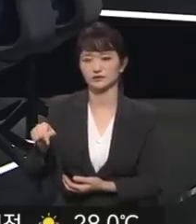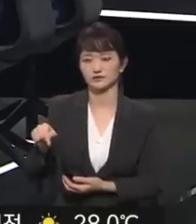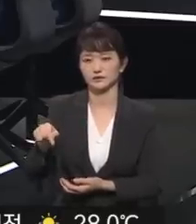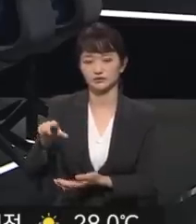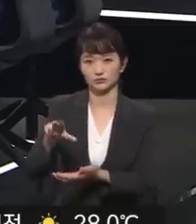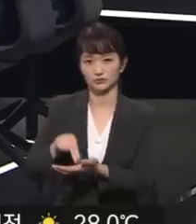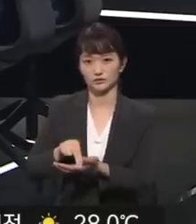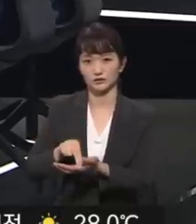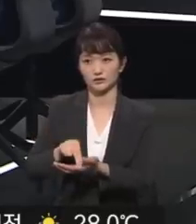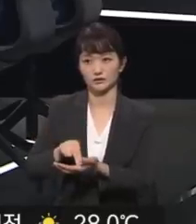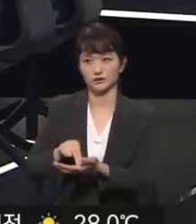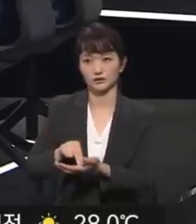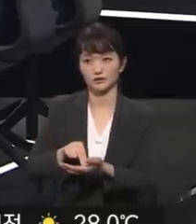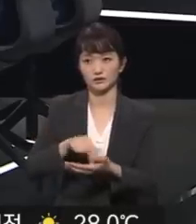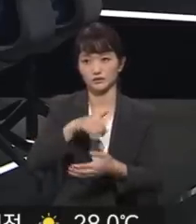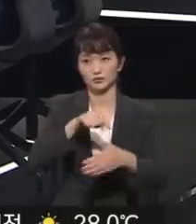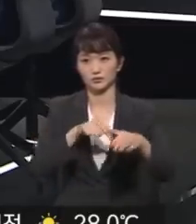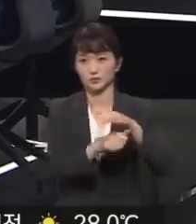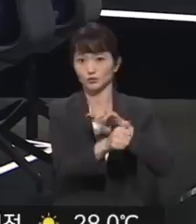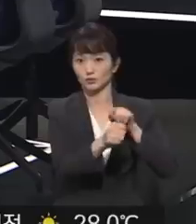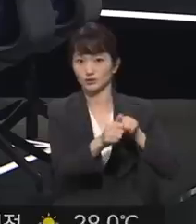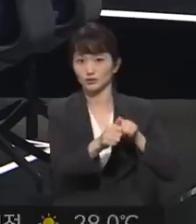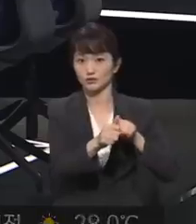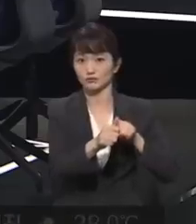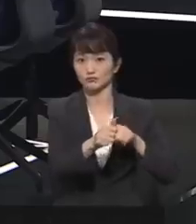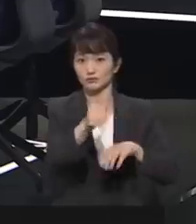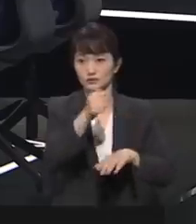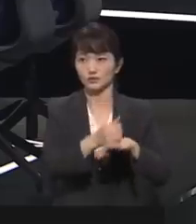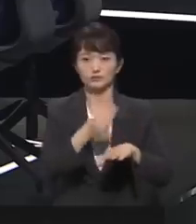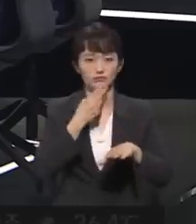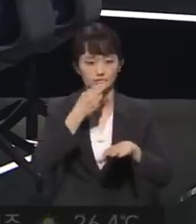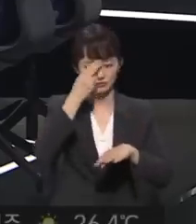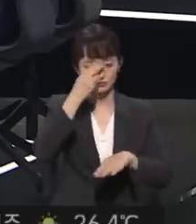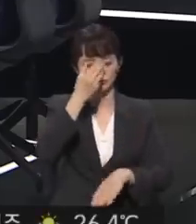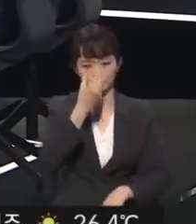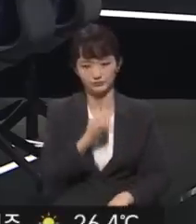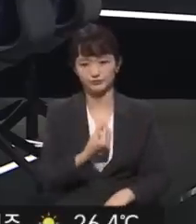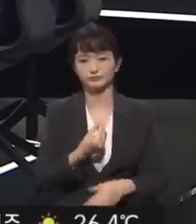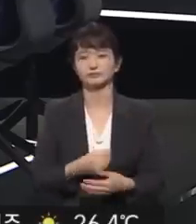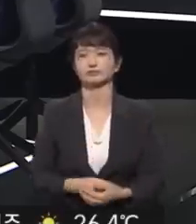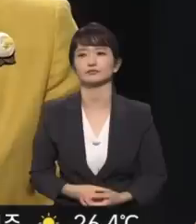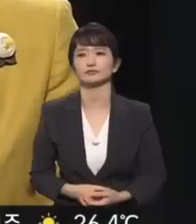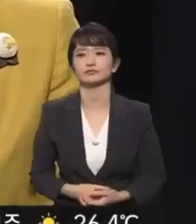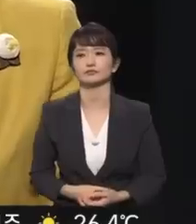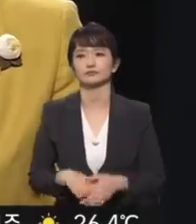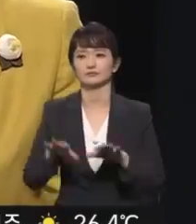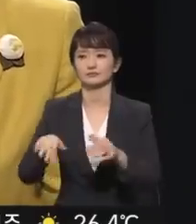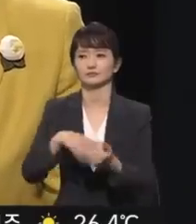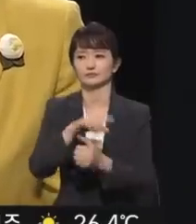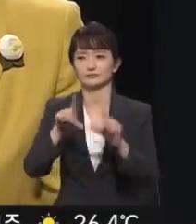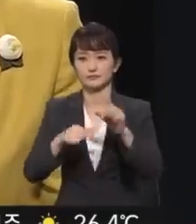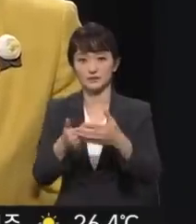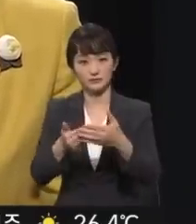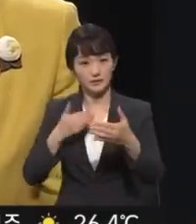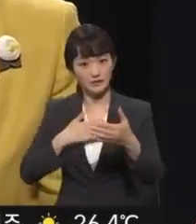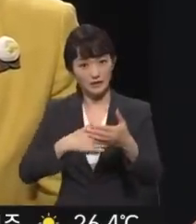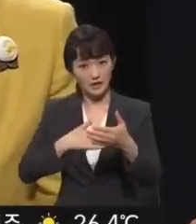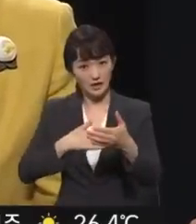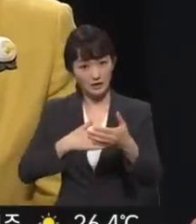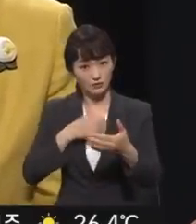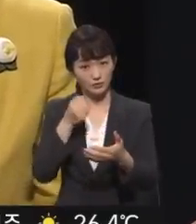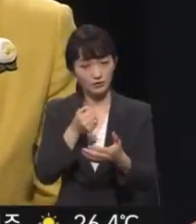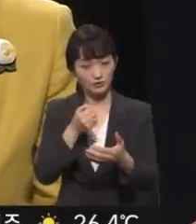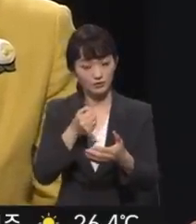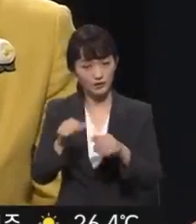보고 이렇게 해서 마치 오래 그 저는 뭔가 오늘의 이 상황을 너 꺼서 내려서 예측하고 한 것인지는 모르겠습니다만